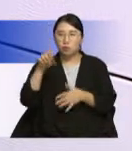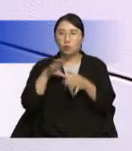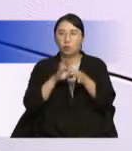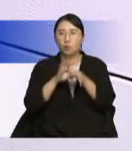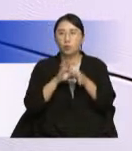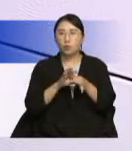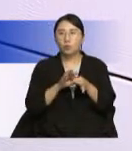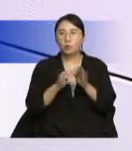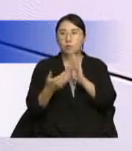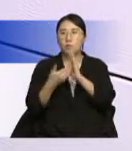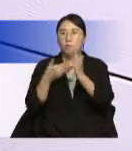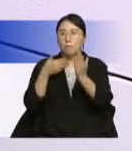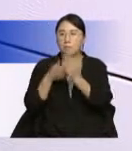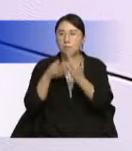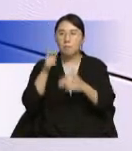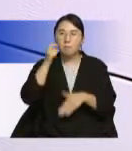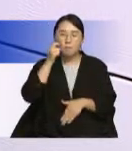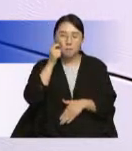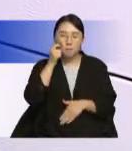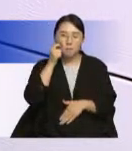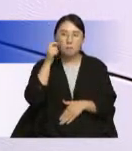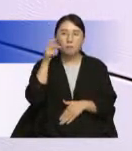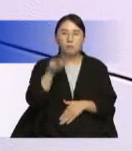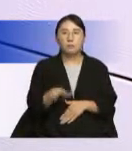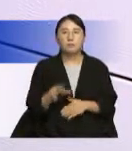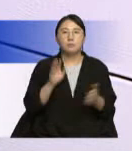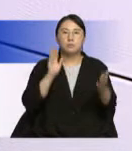통해서도 막아내지는 못했지만